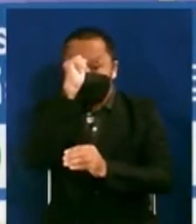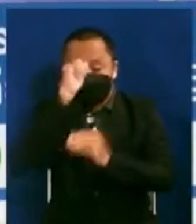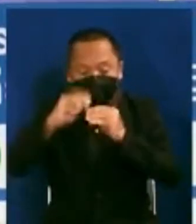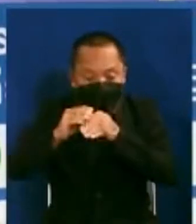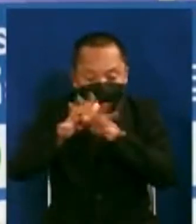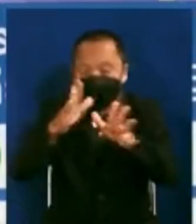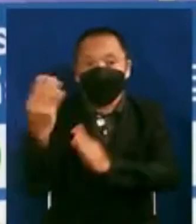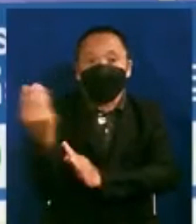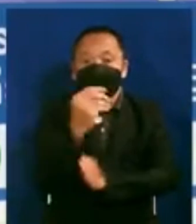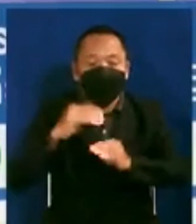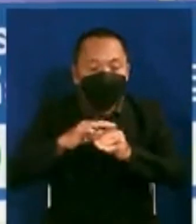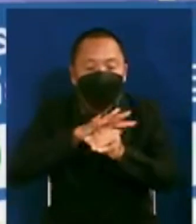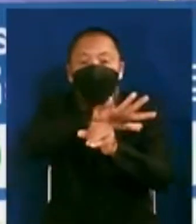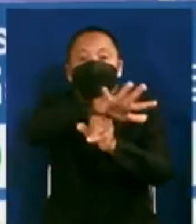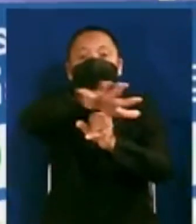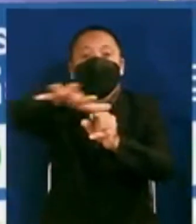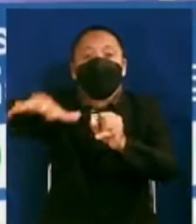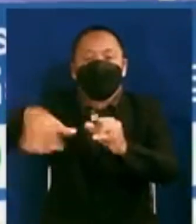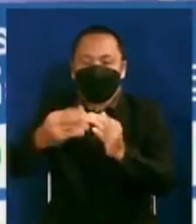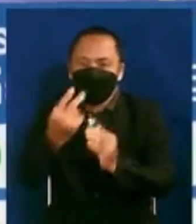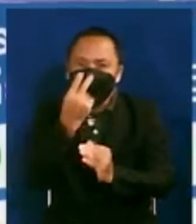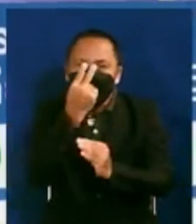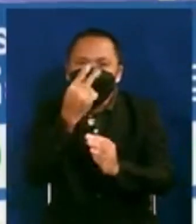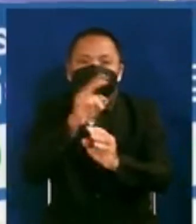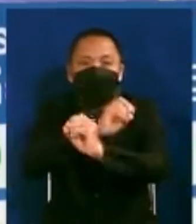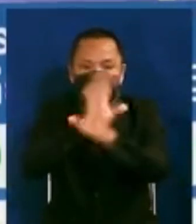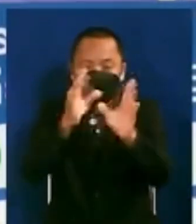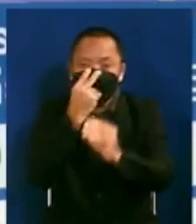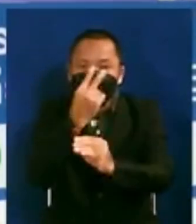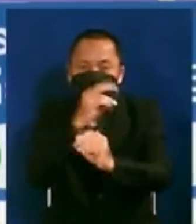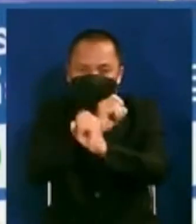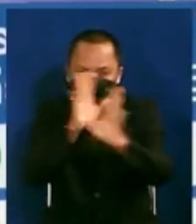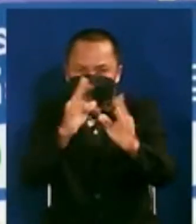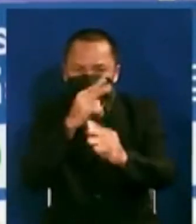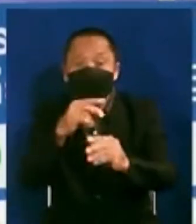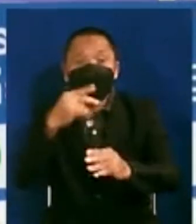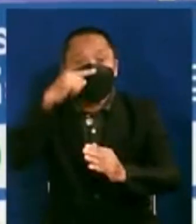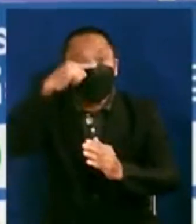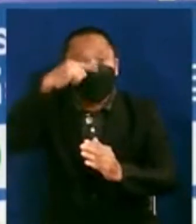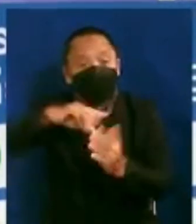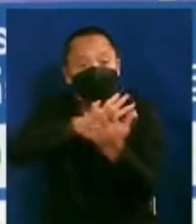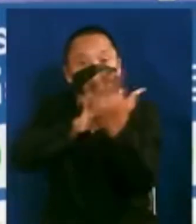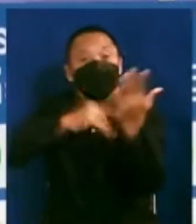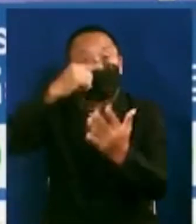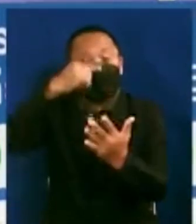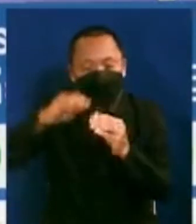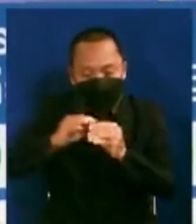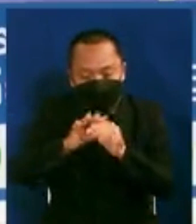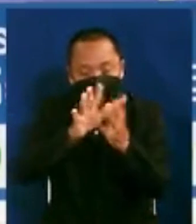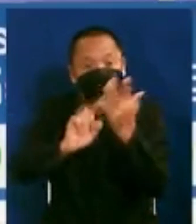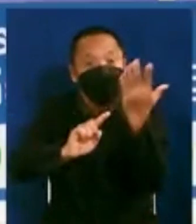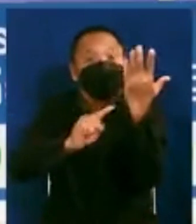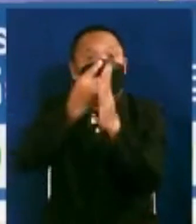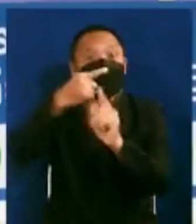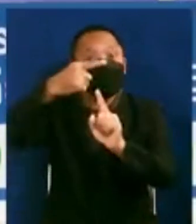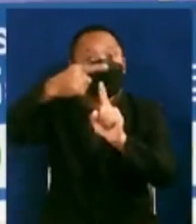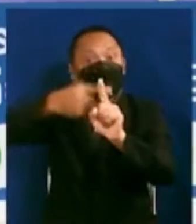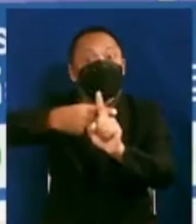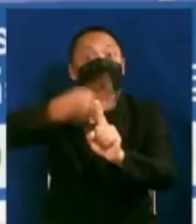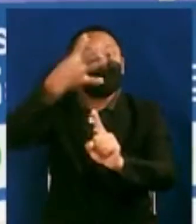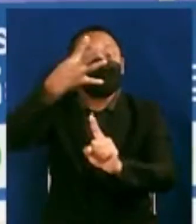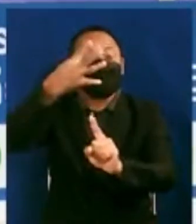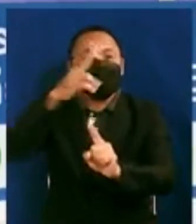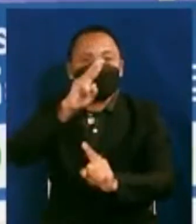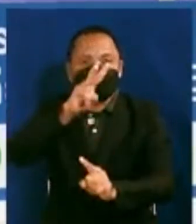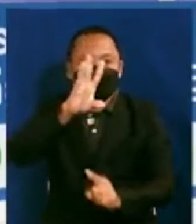ายพันธุ์อังกฤษนะเราจะเห็นได้ชัดเลยนะครับว่าบ้านเรา ในการระบาดระลอกแรกเมื่อเดือนเมษาปี